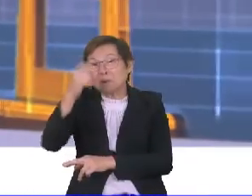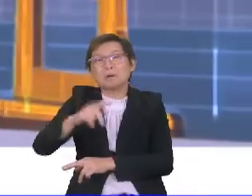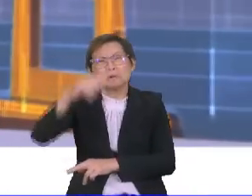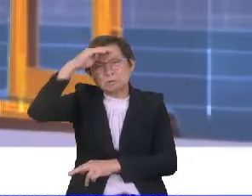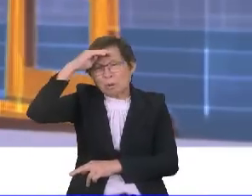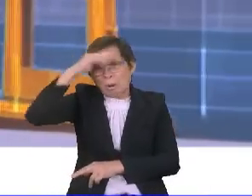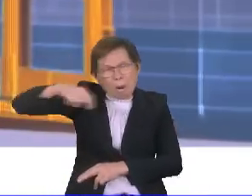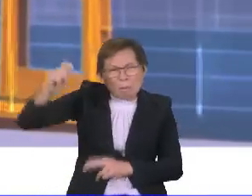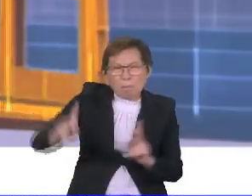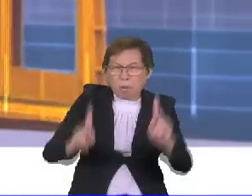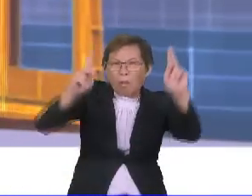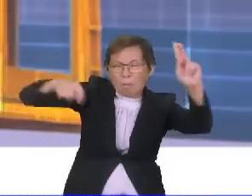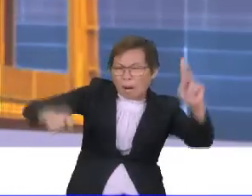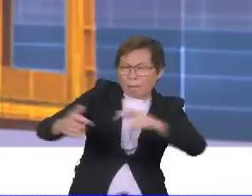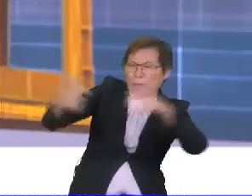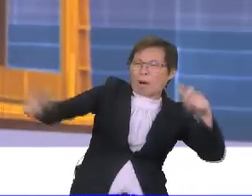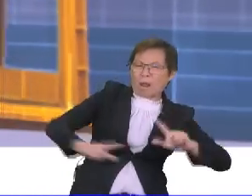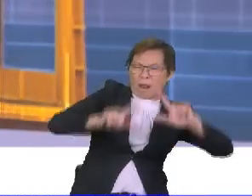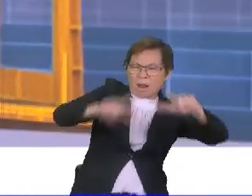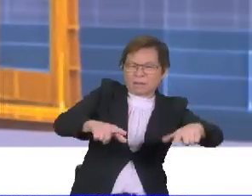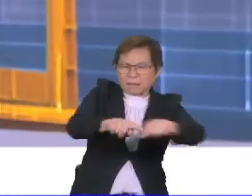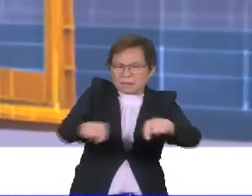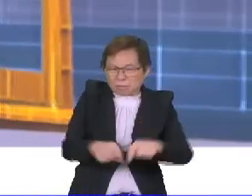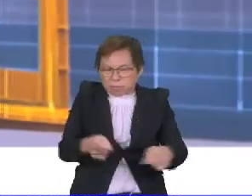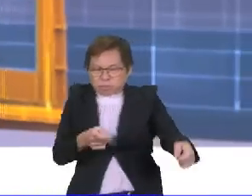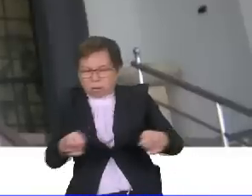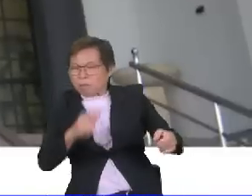Kompleks mahkamah besar yang terletak di daerah pentaberan